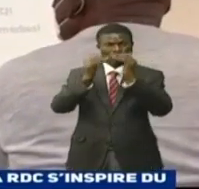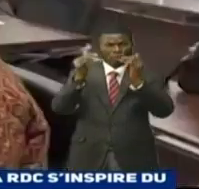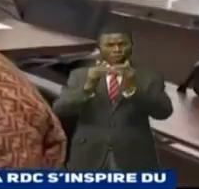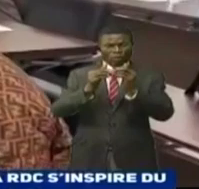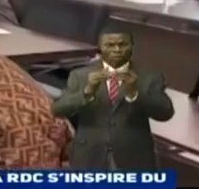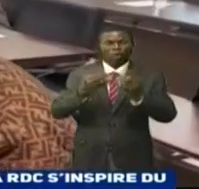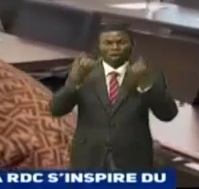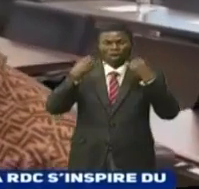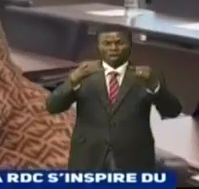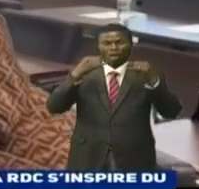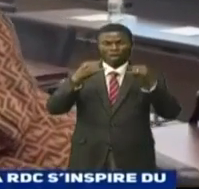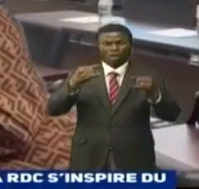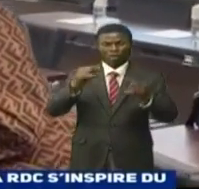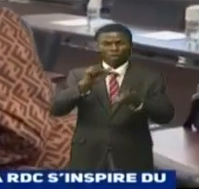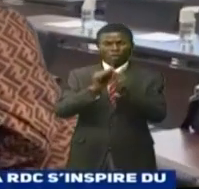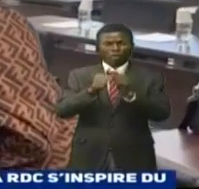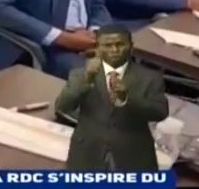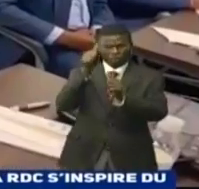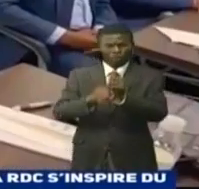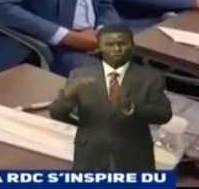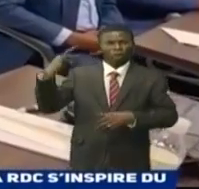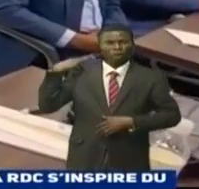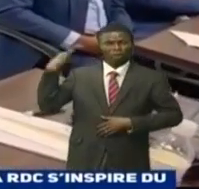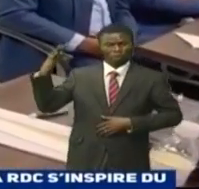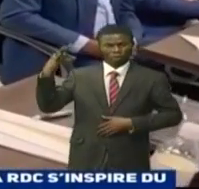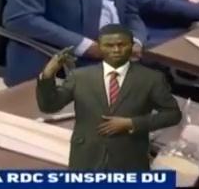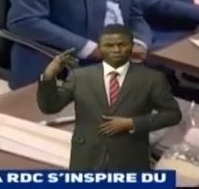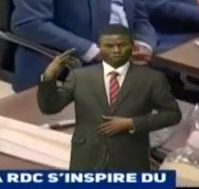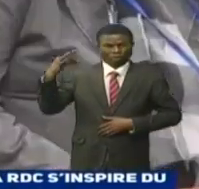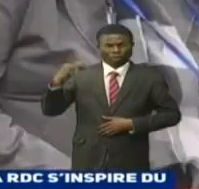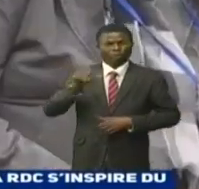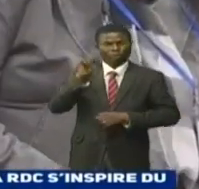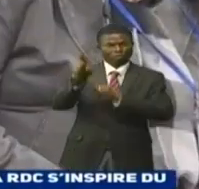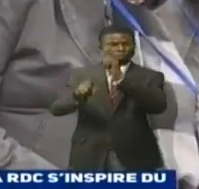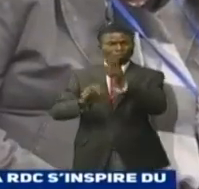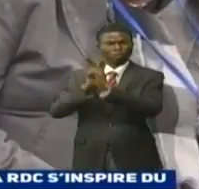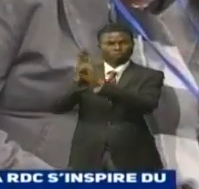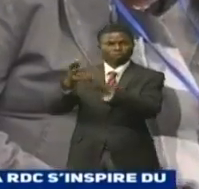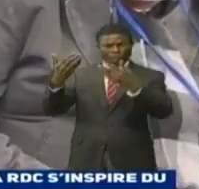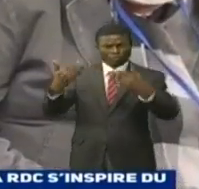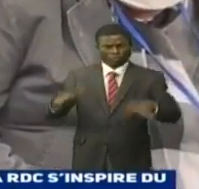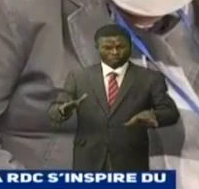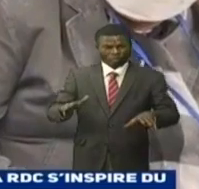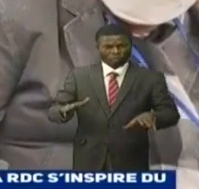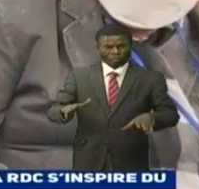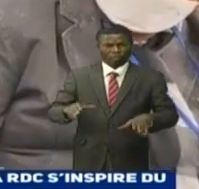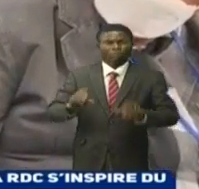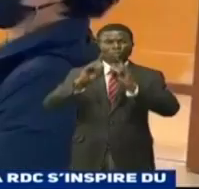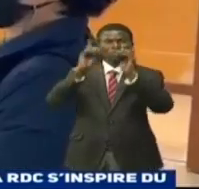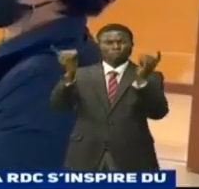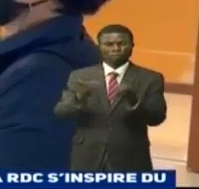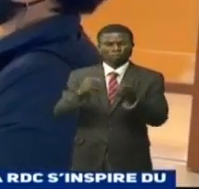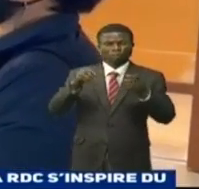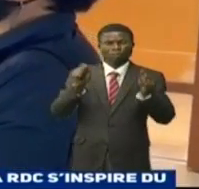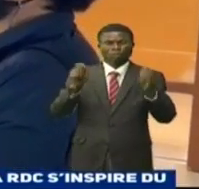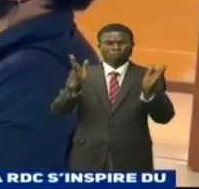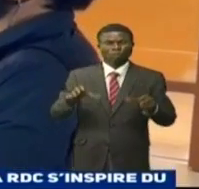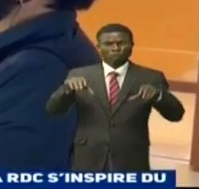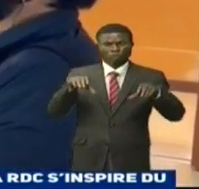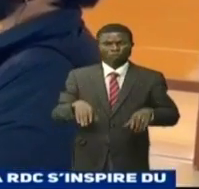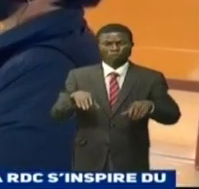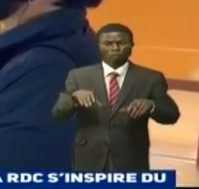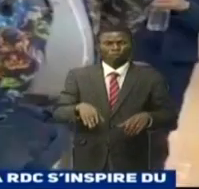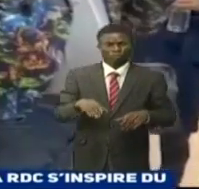le traitement des informations de chaque candidat après une séance de questions-réponses enrichissante la délégation des journalistes congolais